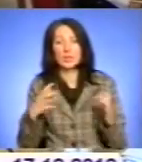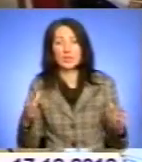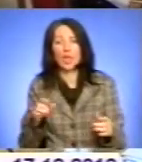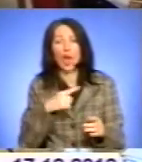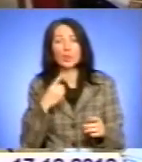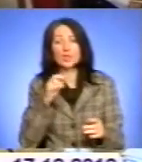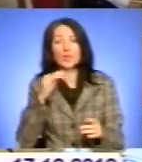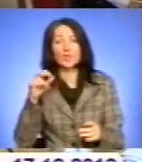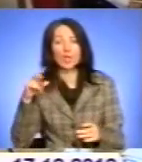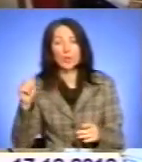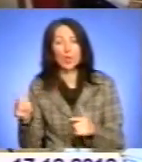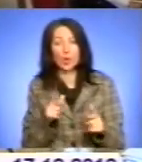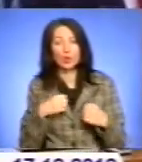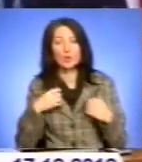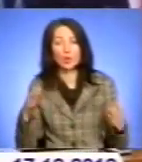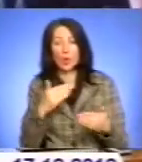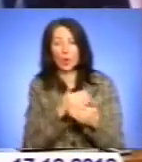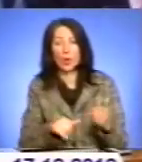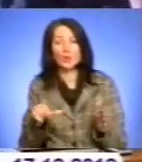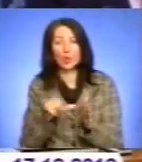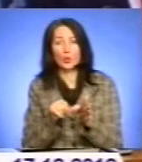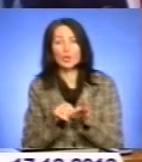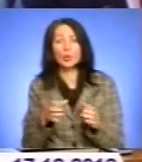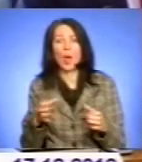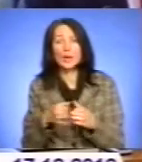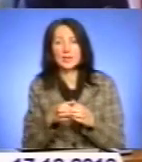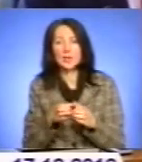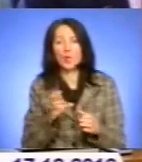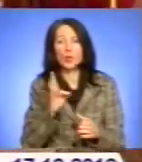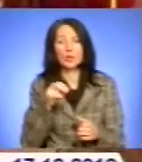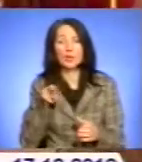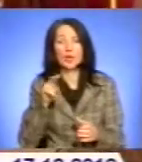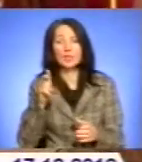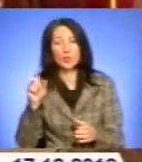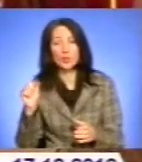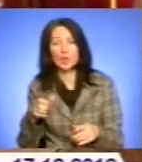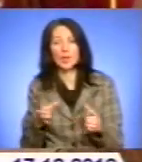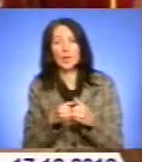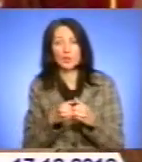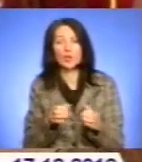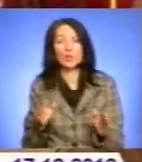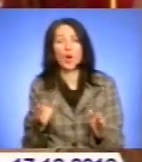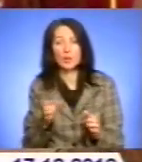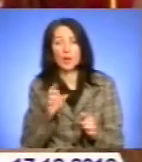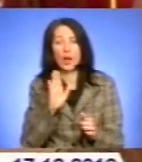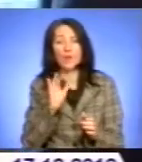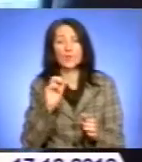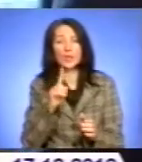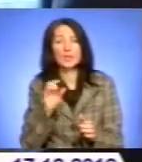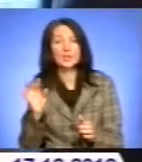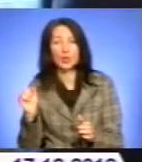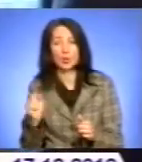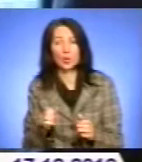програму за участю академічного ансамблю народного танцю «Нацбручанка» та академічного ансамблю народної музики «Візерунок».